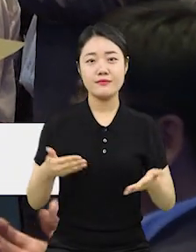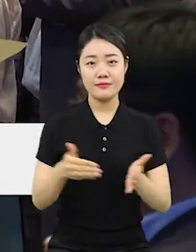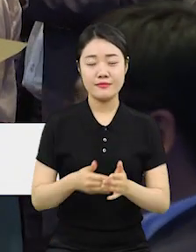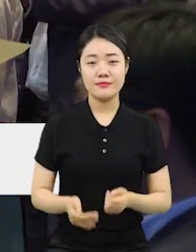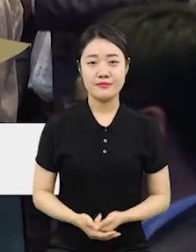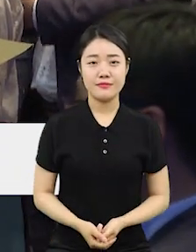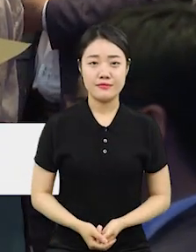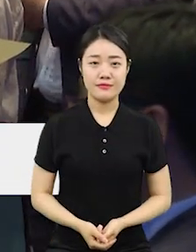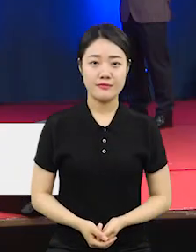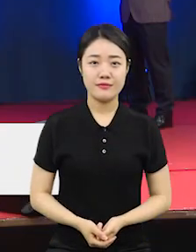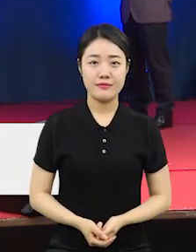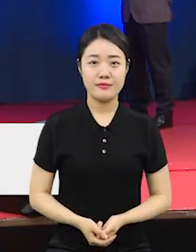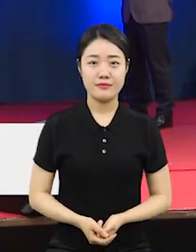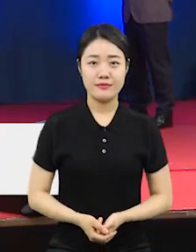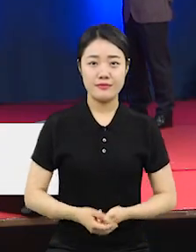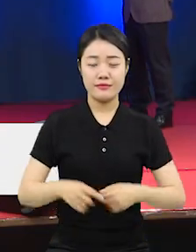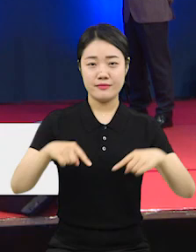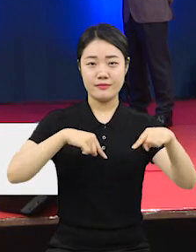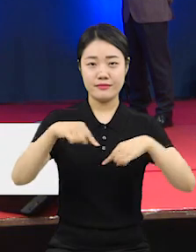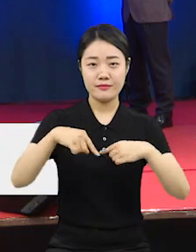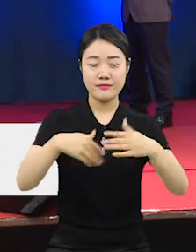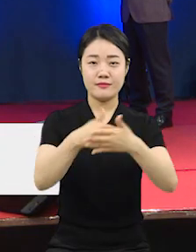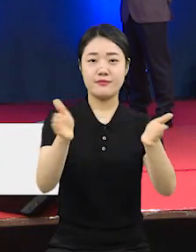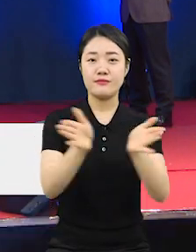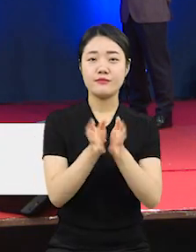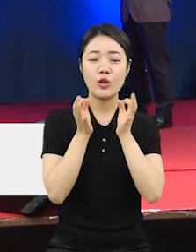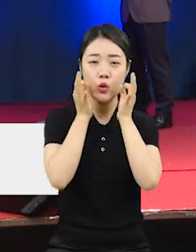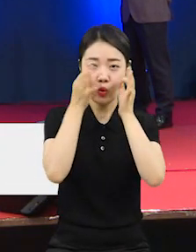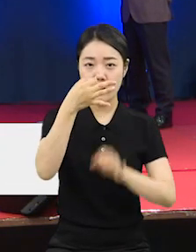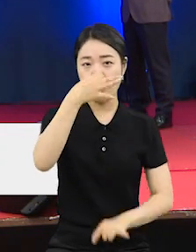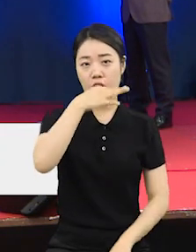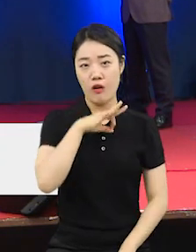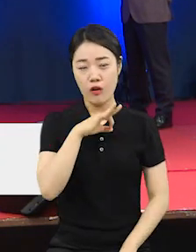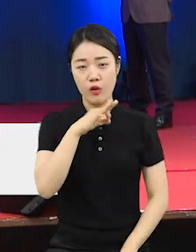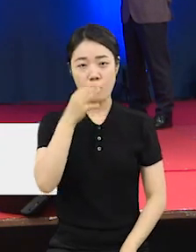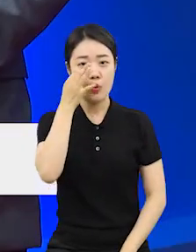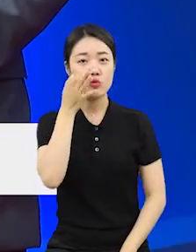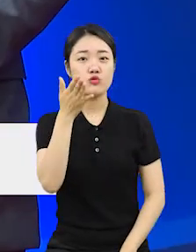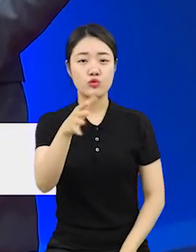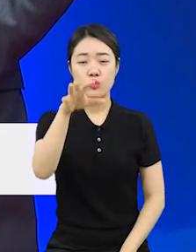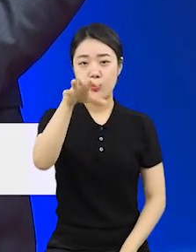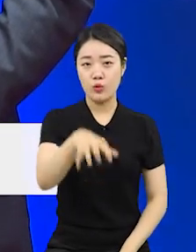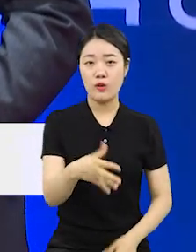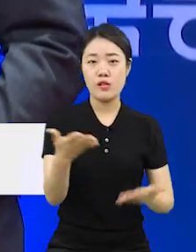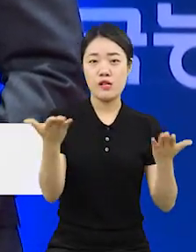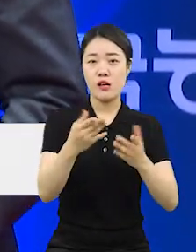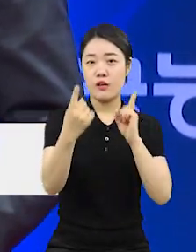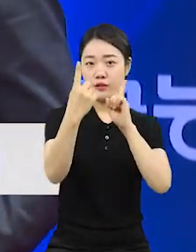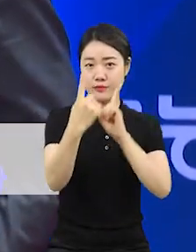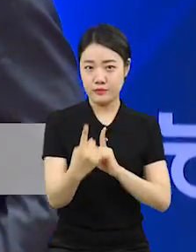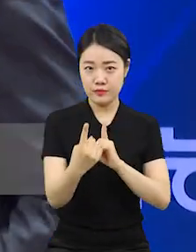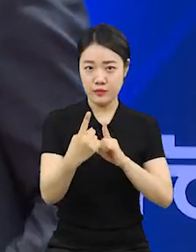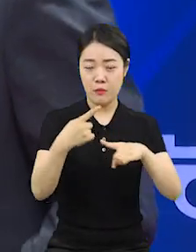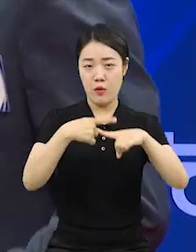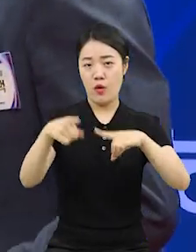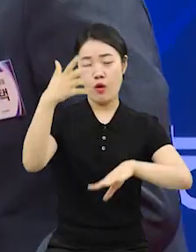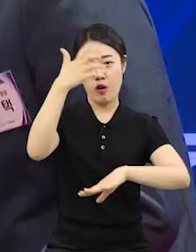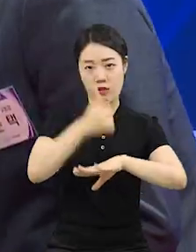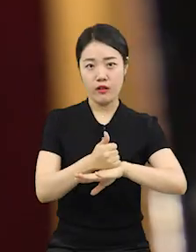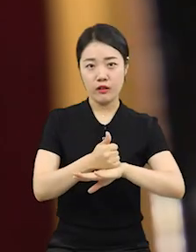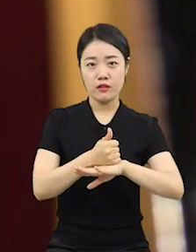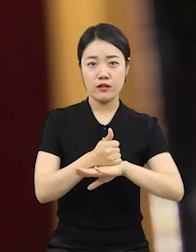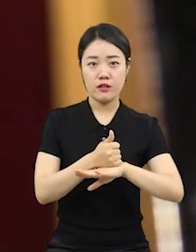수상했습니다. 이는 자치단체의 일자리 창출 노력과 성과를 공시하는 지역 일자리 목표 공시제 부문 평가